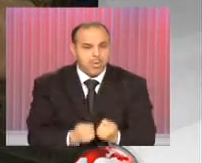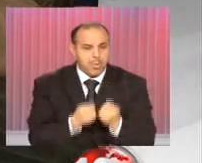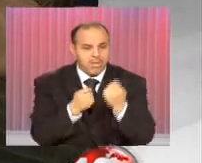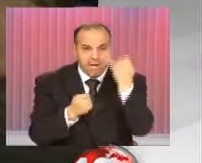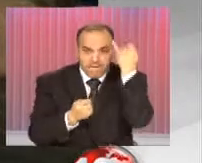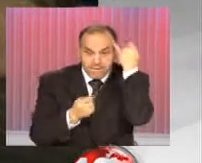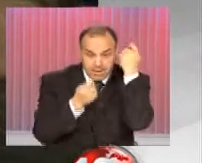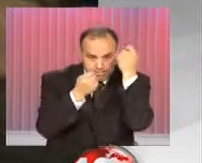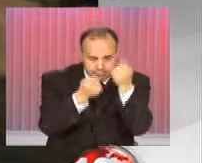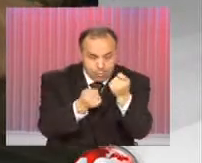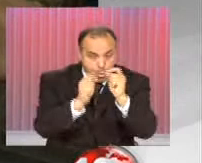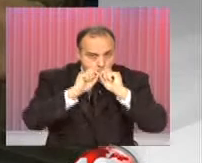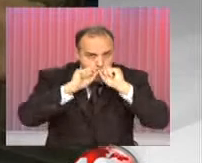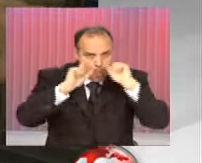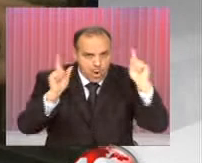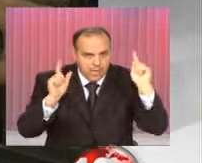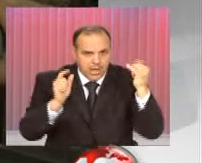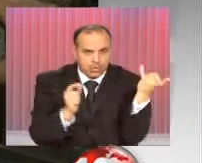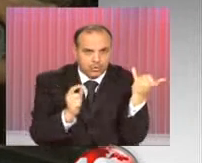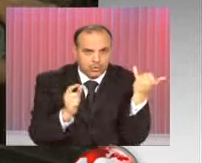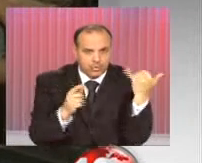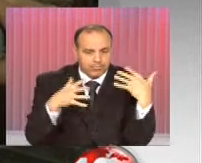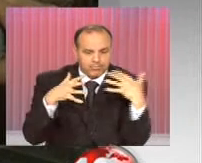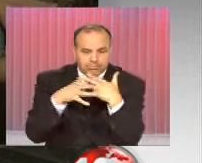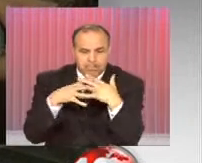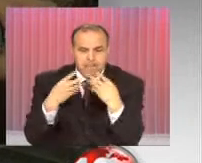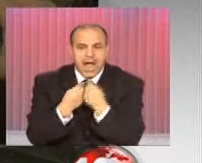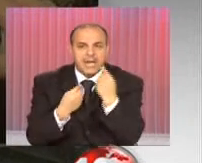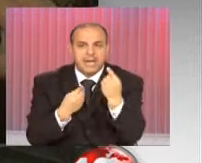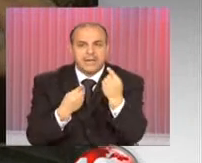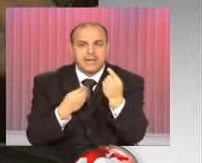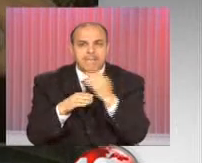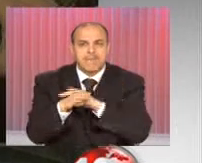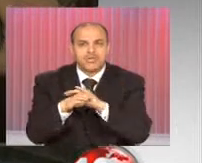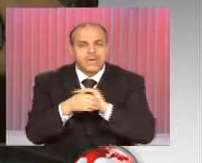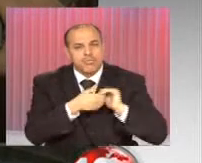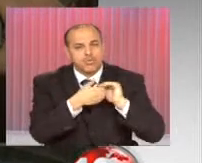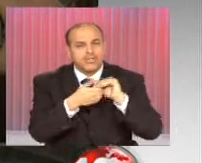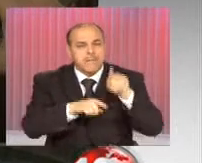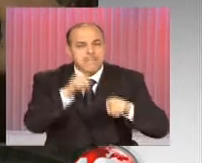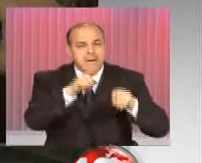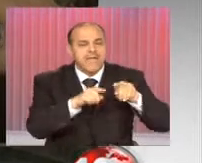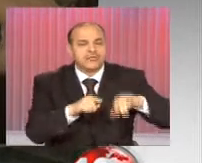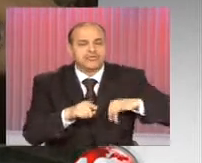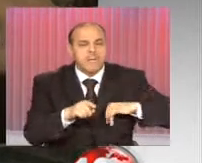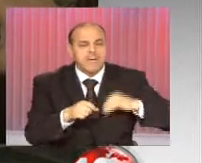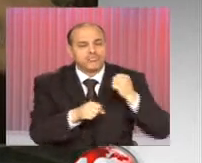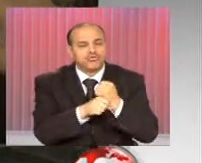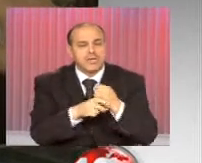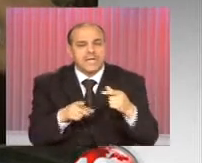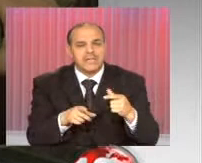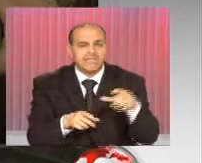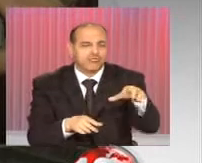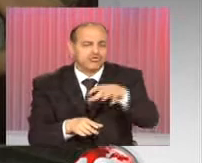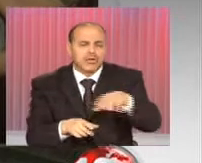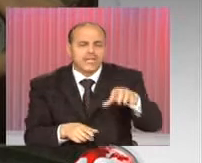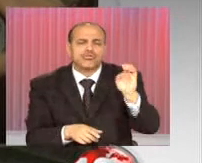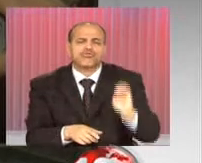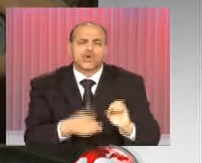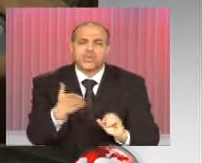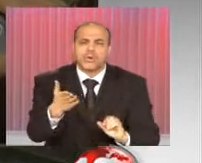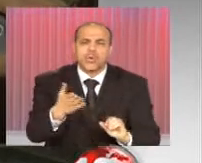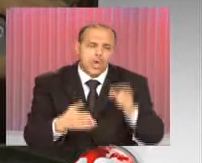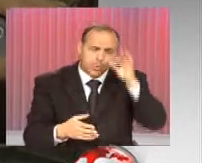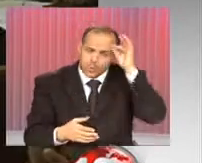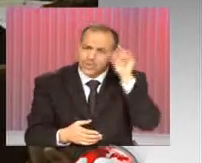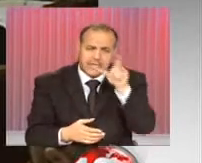الفكرة واضحة للشركاء متاعنا في مجال مساندة بعض المؤسسات في الجهة ولكل التراب